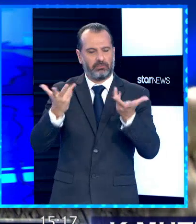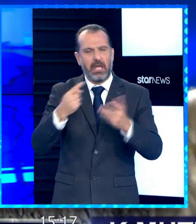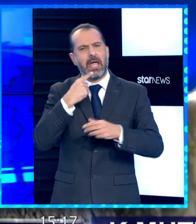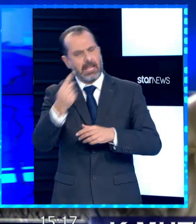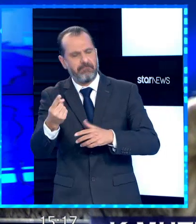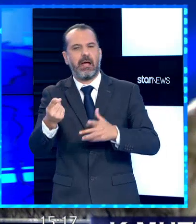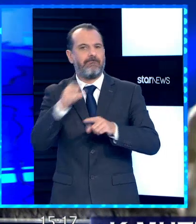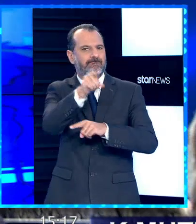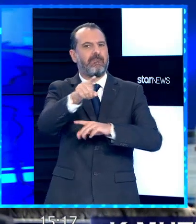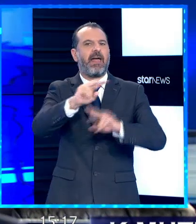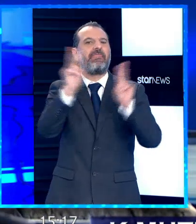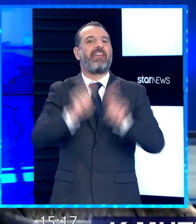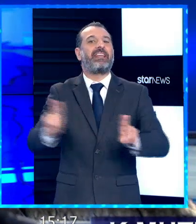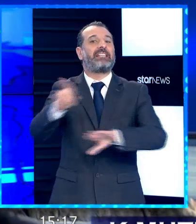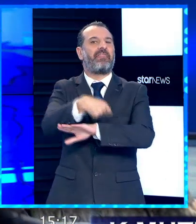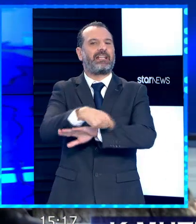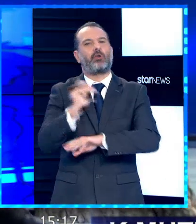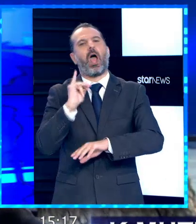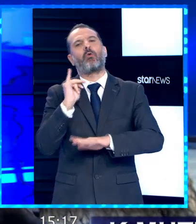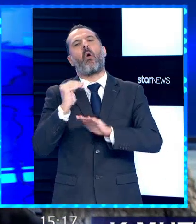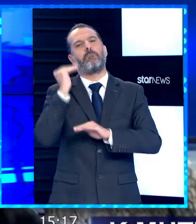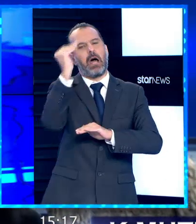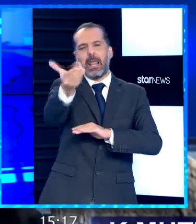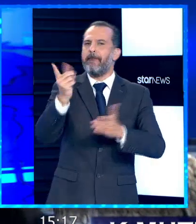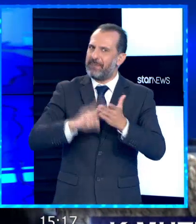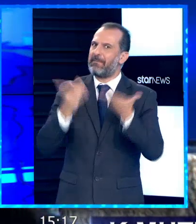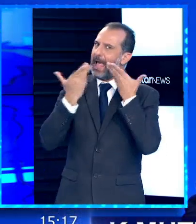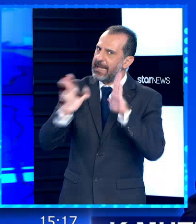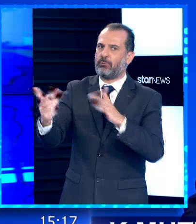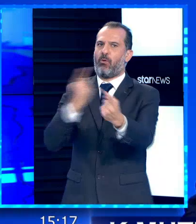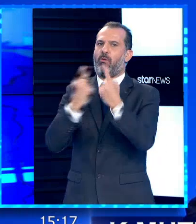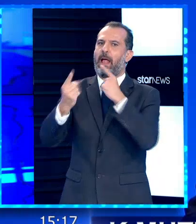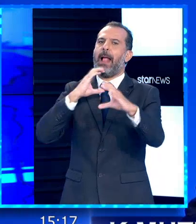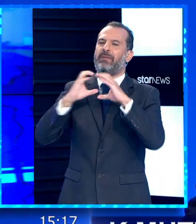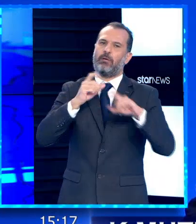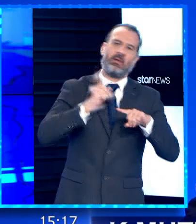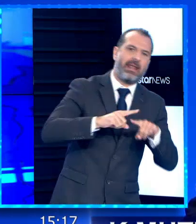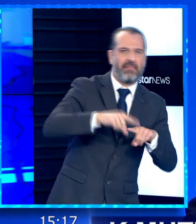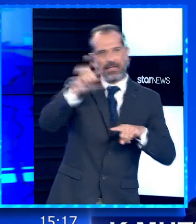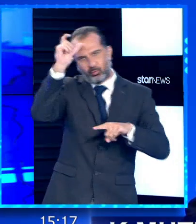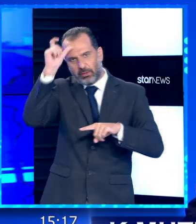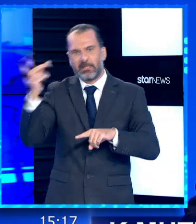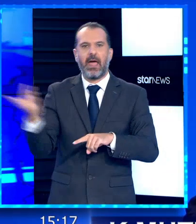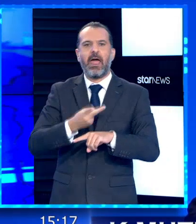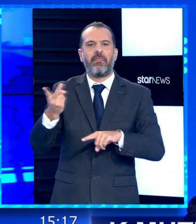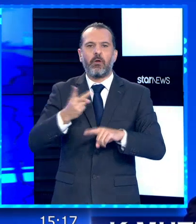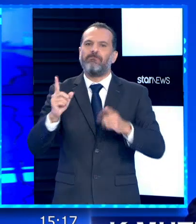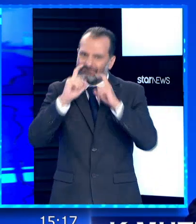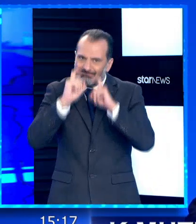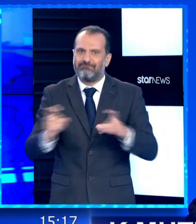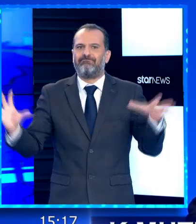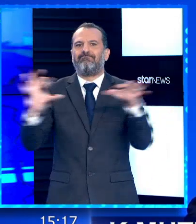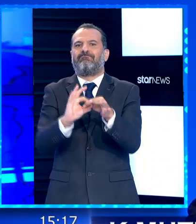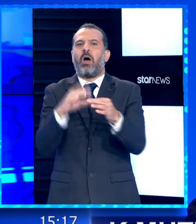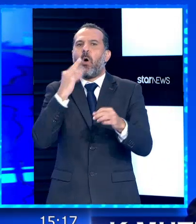ακόμα μακριά. Πρέπει όμως να υπάρχει ένας απευθείας διάβλος επικοινωνίας, προκειμένου οι δύο χώρες που είναι καταδικασμένες από την γεωγραφία να συνεπάρχουν, να